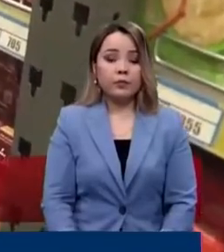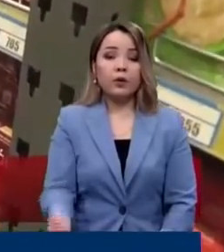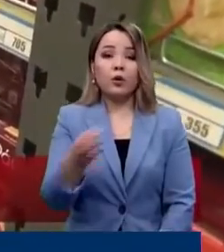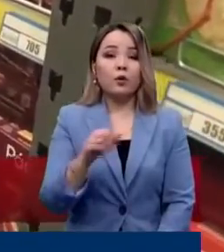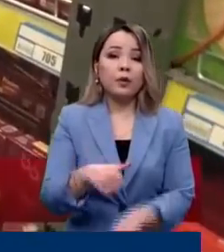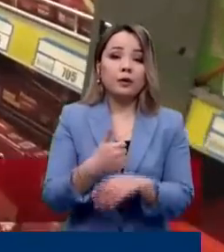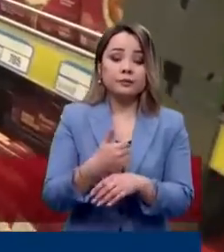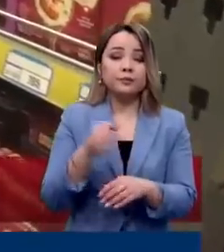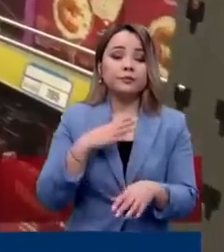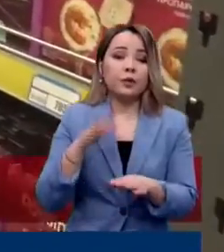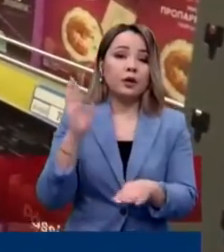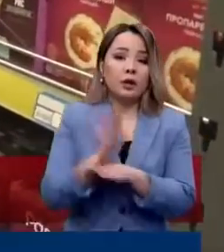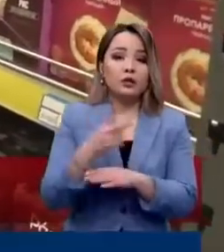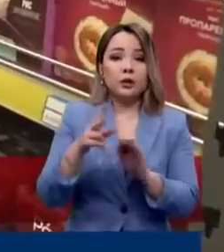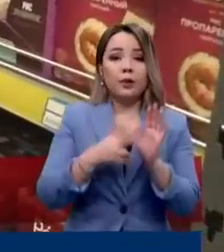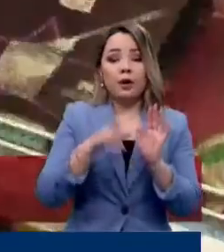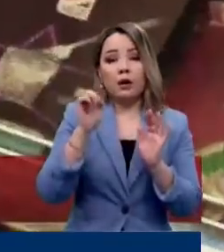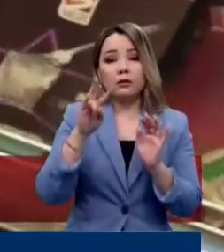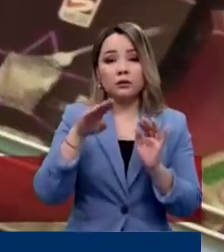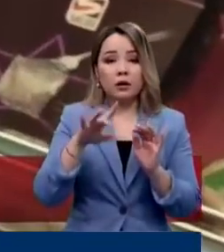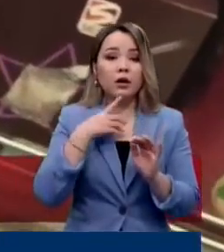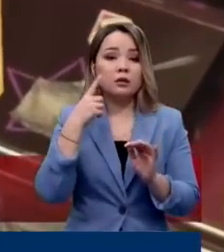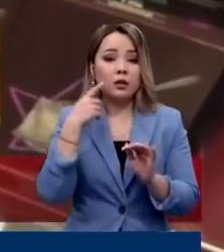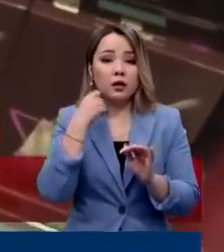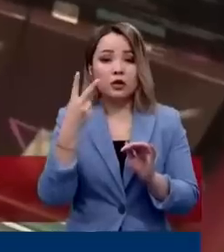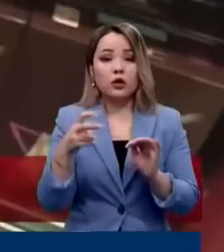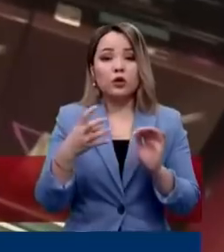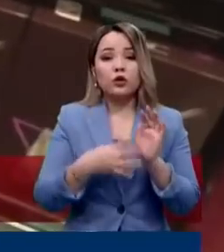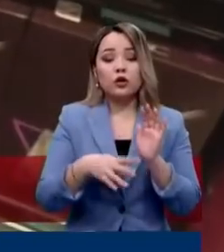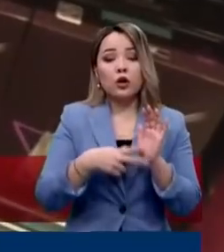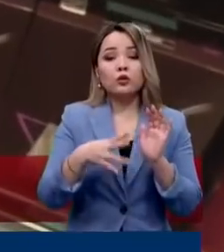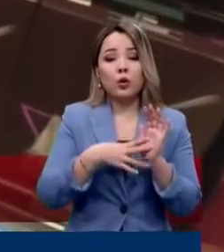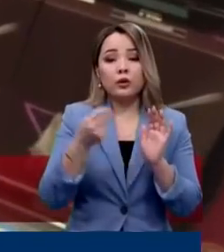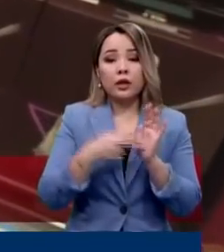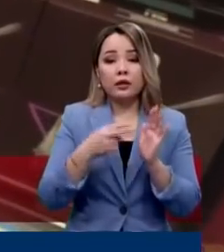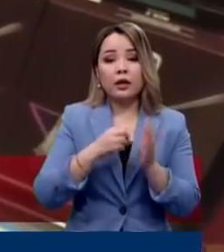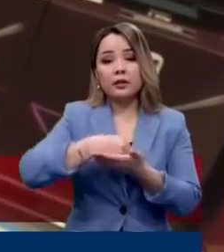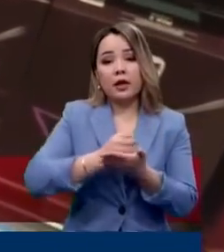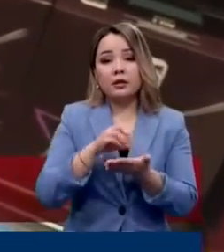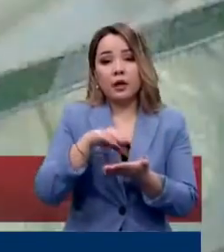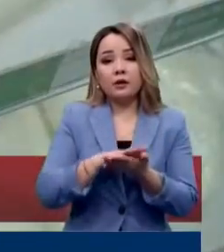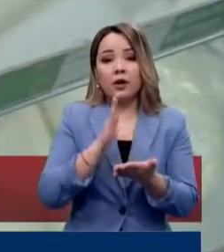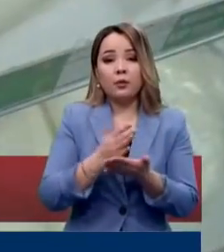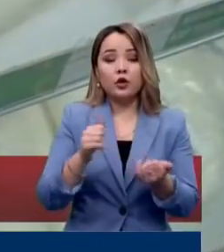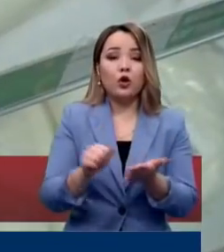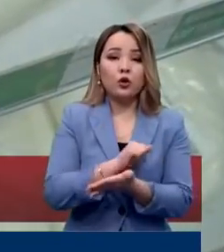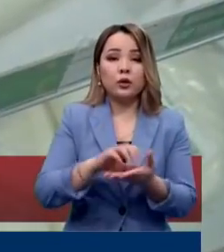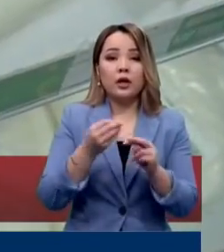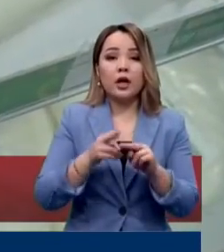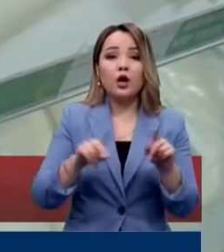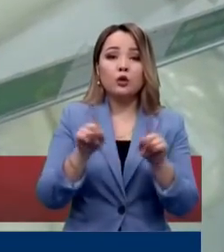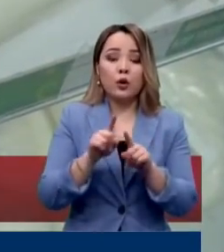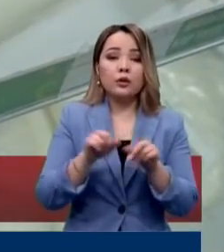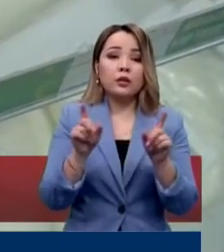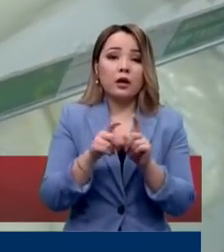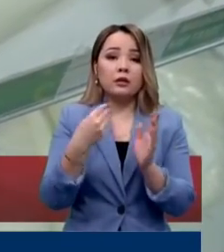Облыс әкімінің қаулысымен 28 қаңтарда қанттың келісіне 289 теңге деп шекті баға енгізілді. Бұл құжат алдымен дүкен иелерін